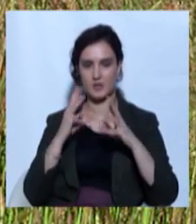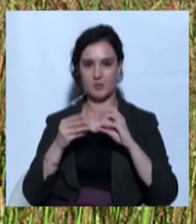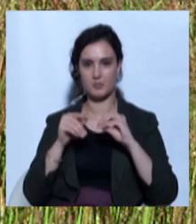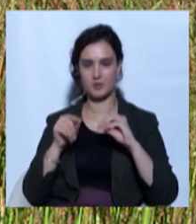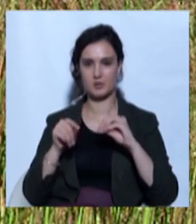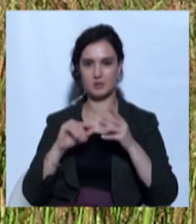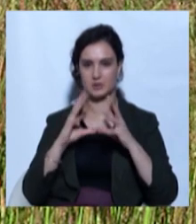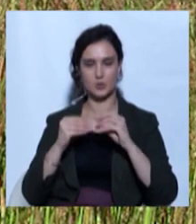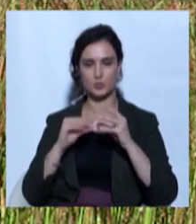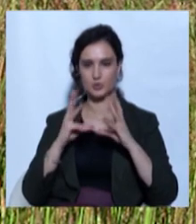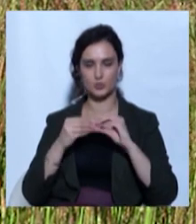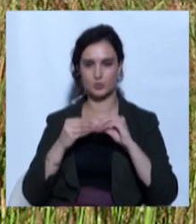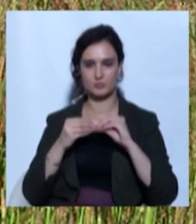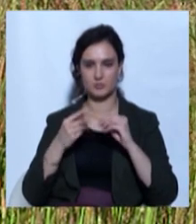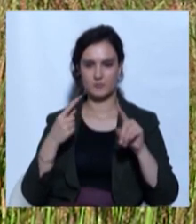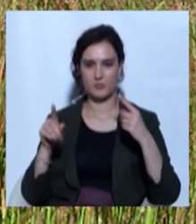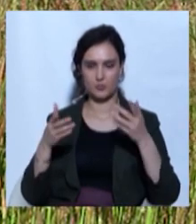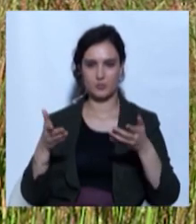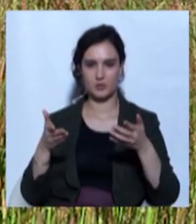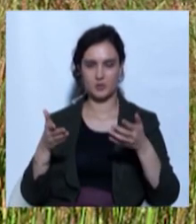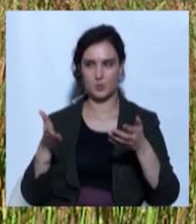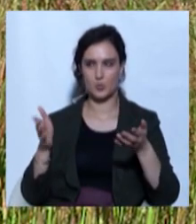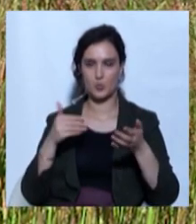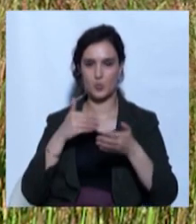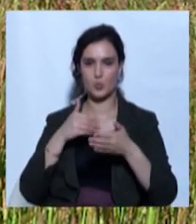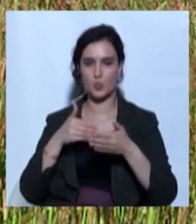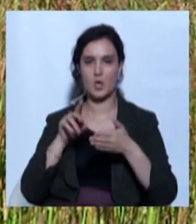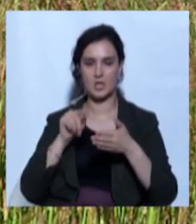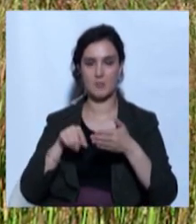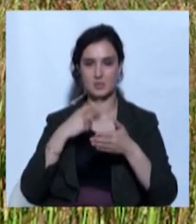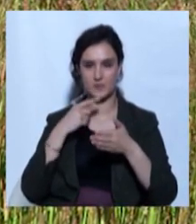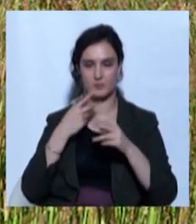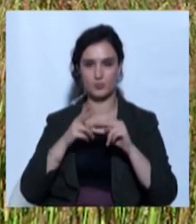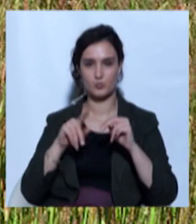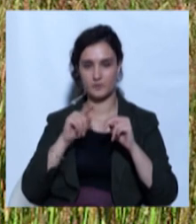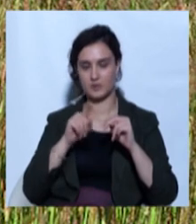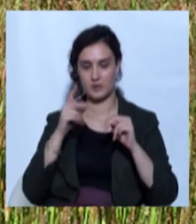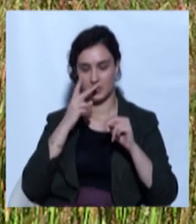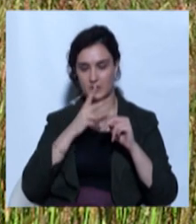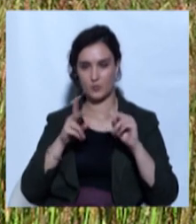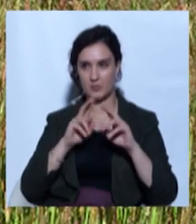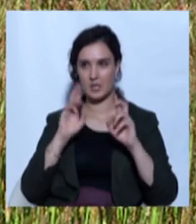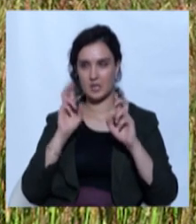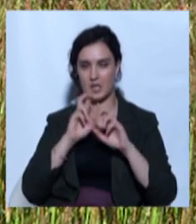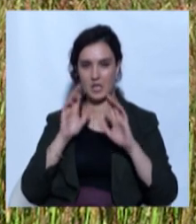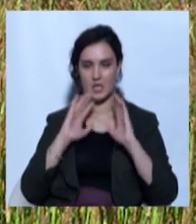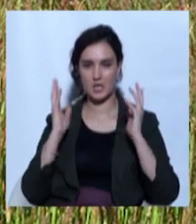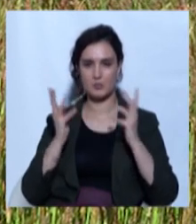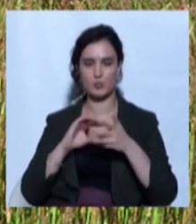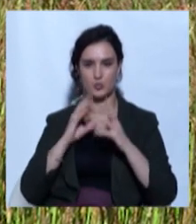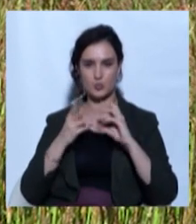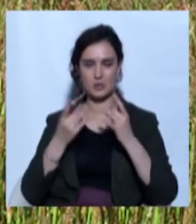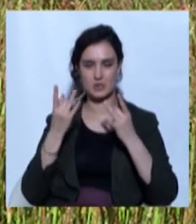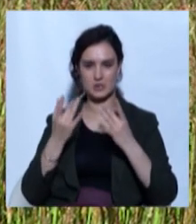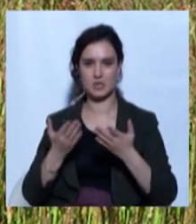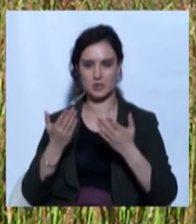ყველაფერი აბსოლუტურად ნიველირებულია. უარი ამაზე ნათქვამი, იმიტომ რომ თქვენ ხედავთ, რომ გარემო არის სრულიად